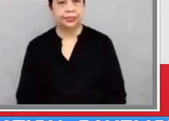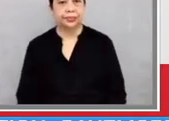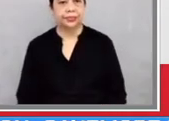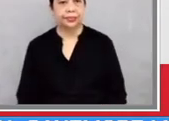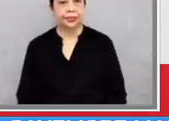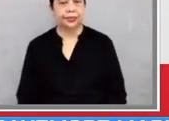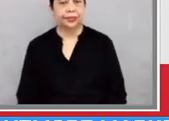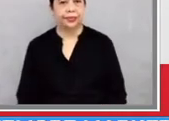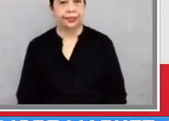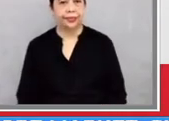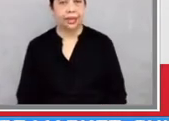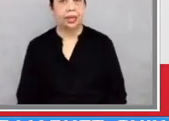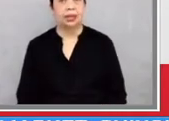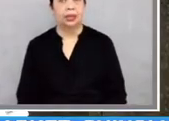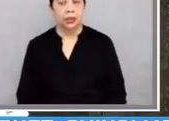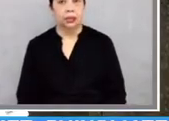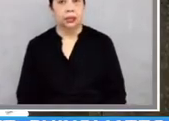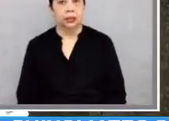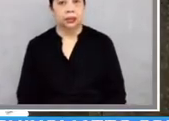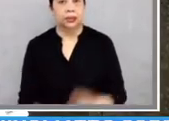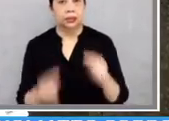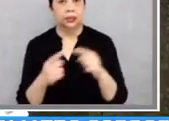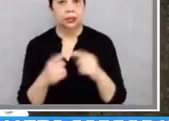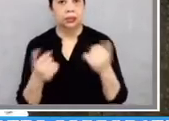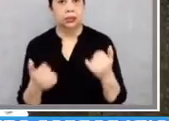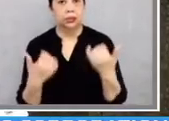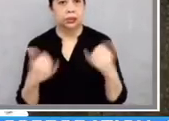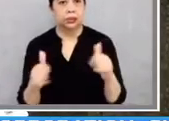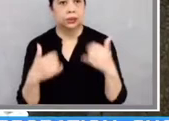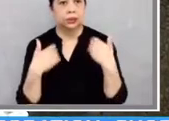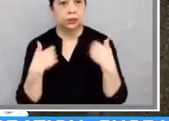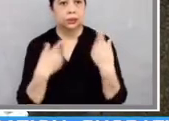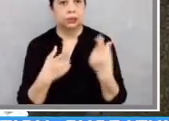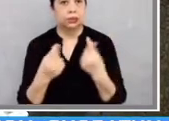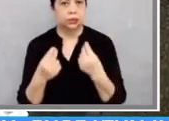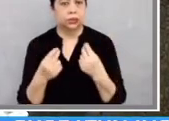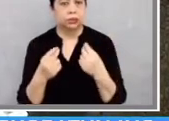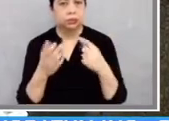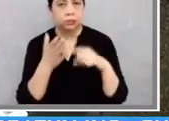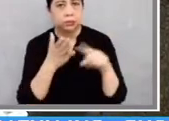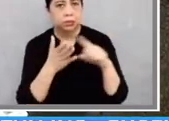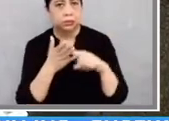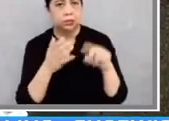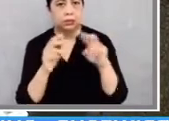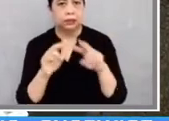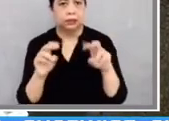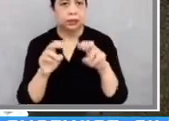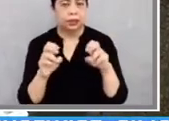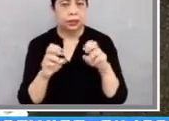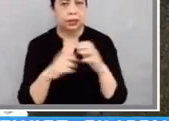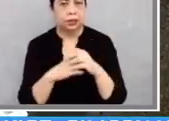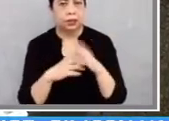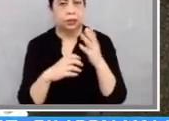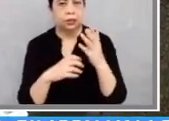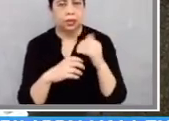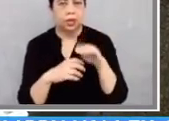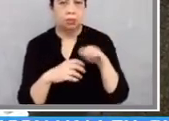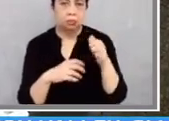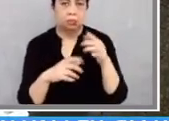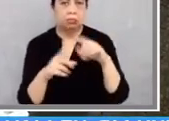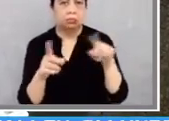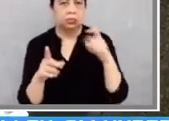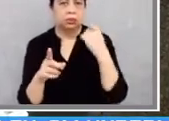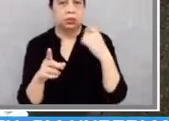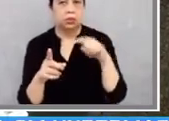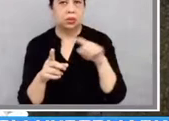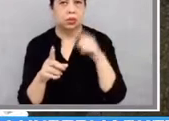Ah, well, no, up to now, meron pa rin tayong isinasagawang mga investigasyon, Rapi. No? So, kasi ang aming goal